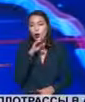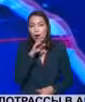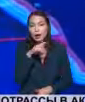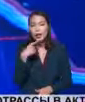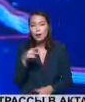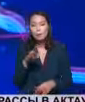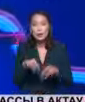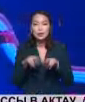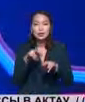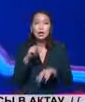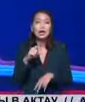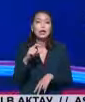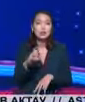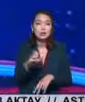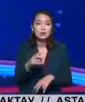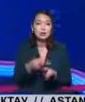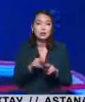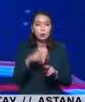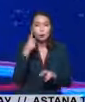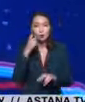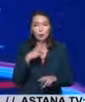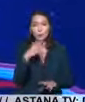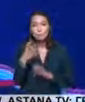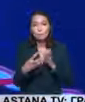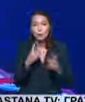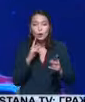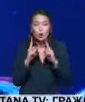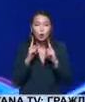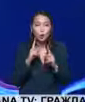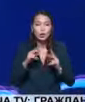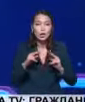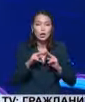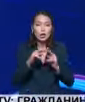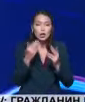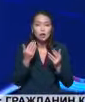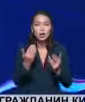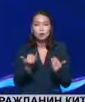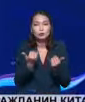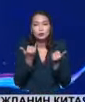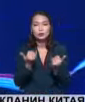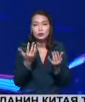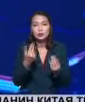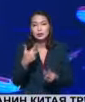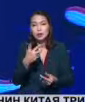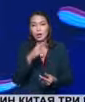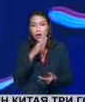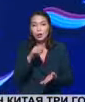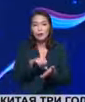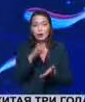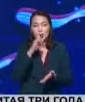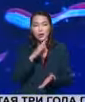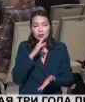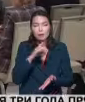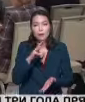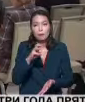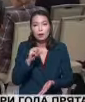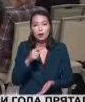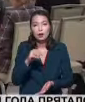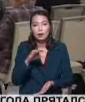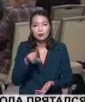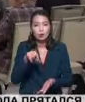строительству атомной электростанции. Об этом сообщили на международной конференции в Астане, приуроченной 30-летию вступления Казахстана в МАГАТЭ. В ней приняли